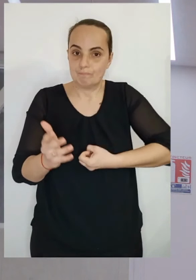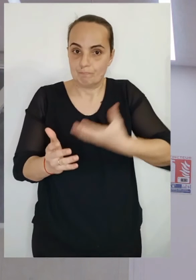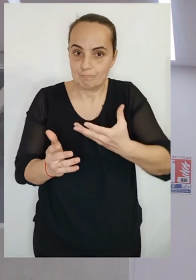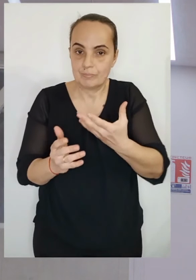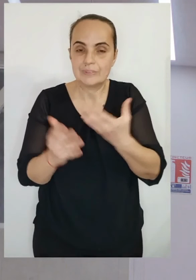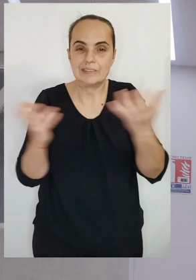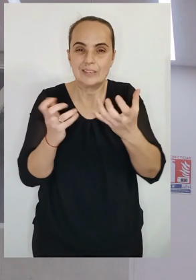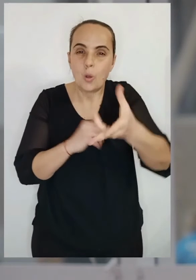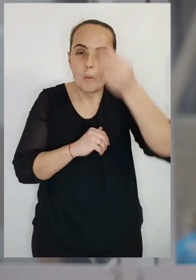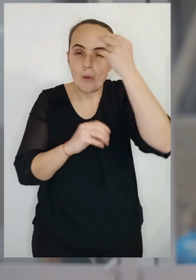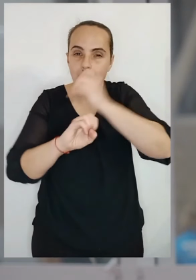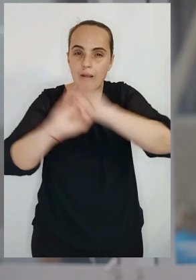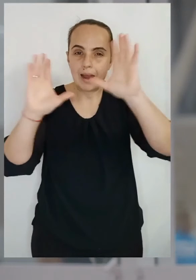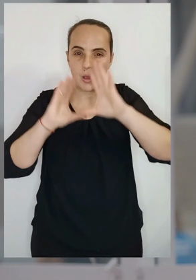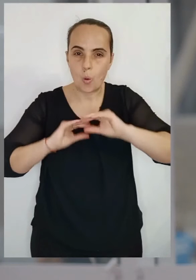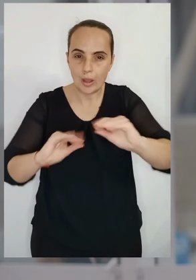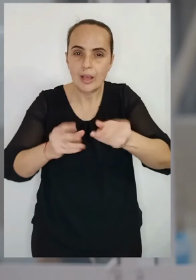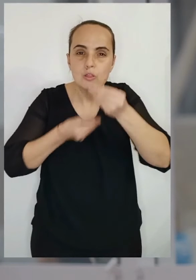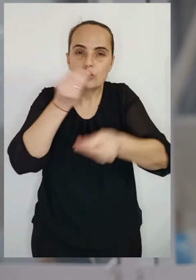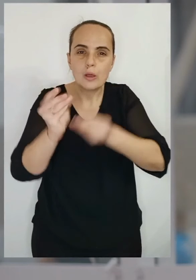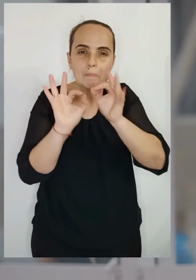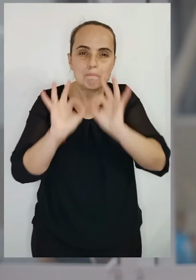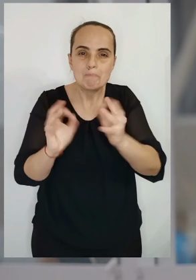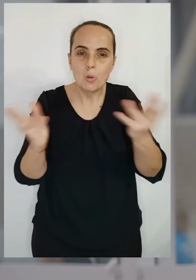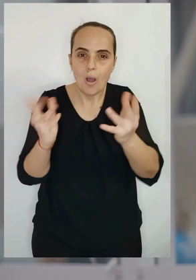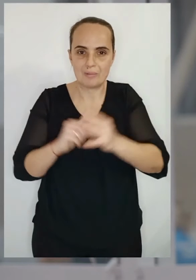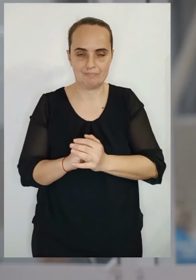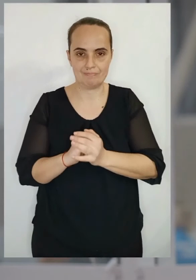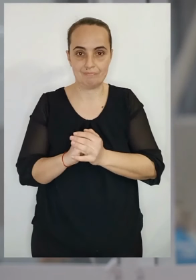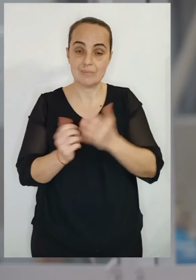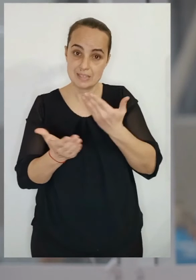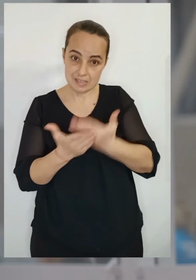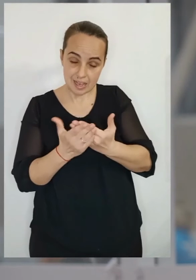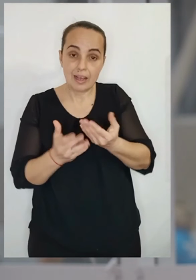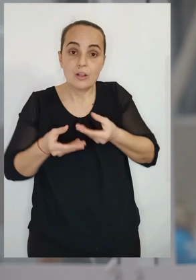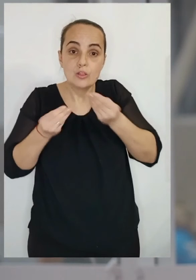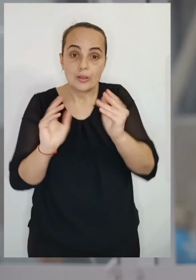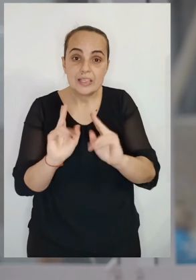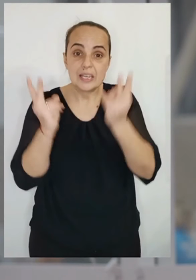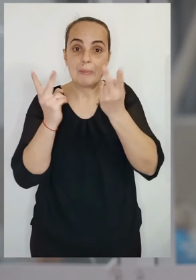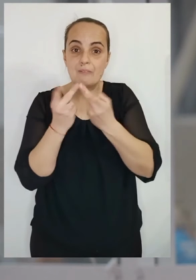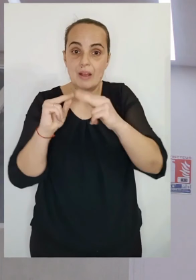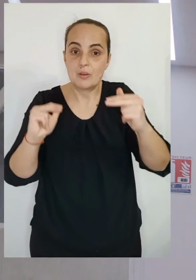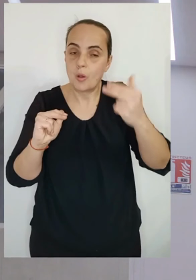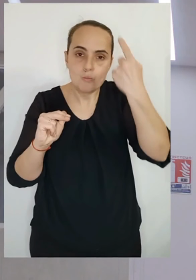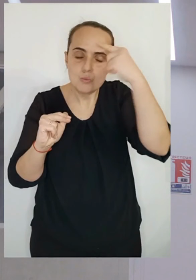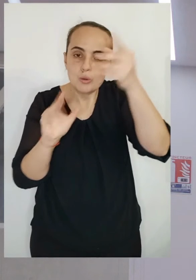comprendre concrètement ce qu'ils apporteront. Et surtout, qu'est-ce que va apporter cette dynamique à la ville